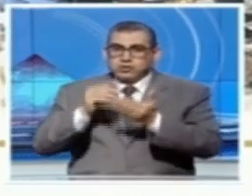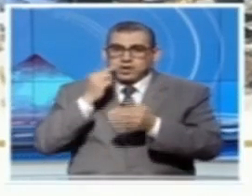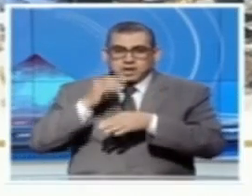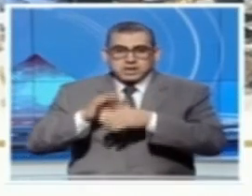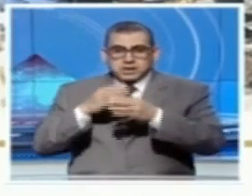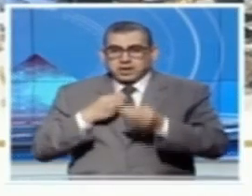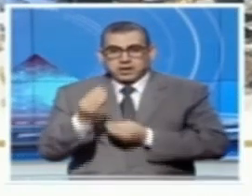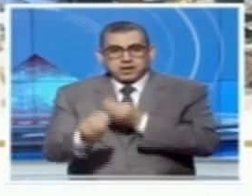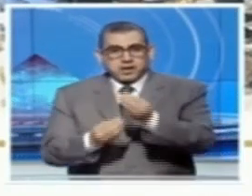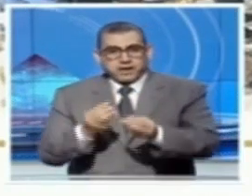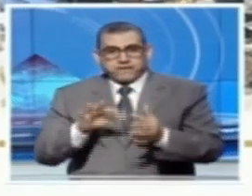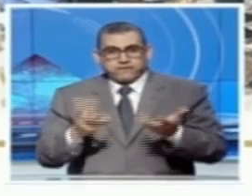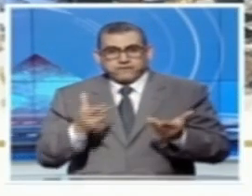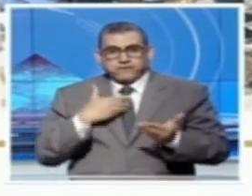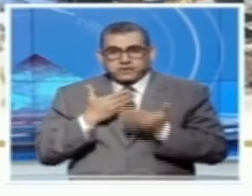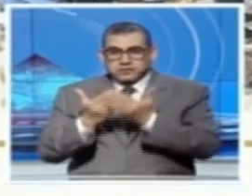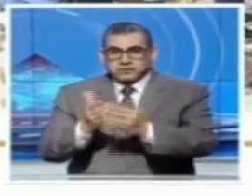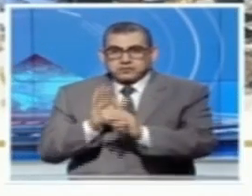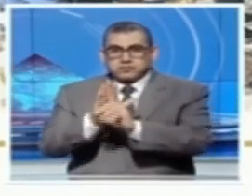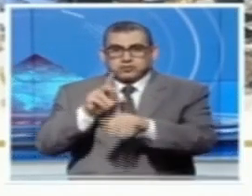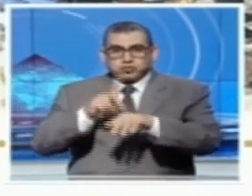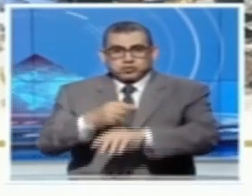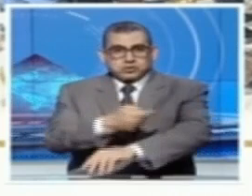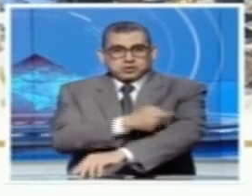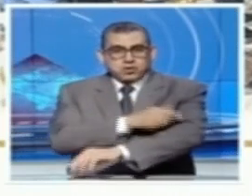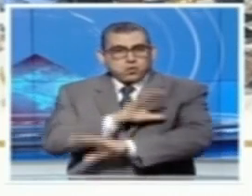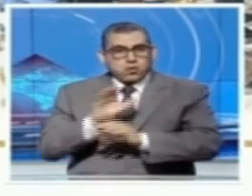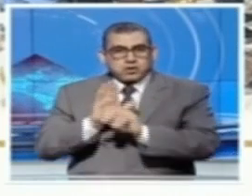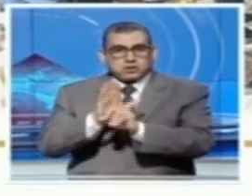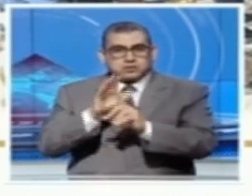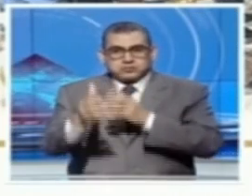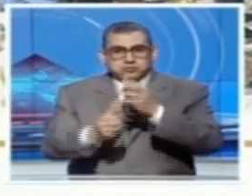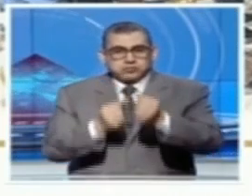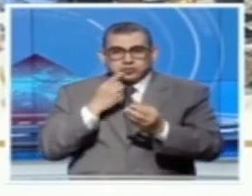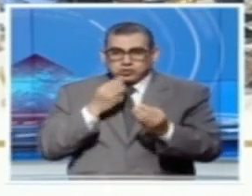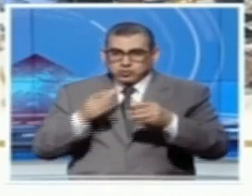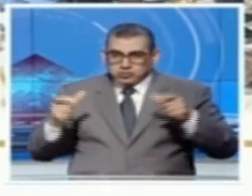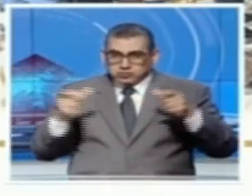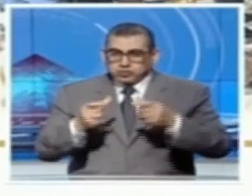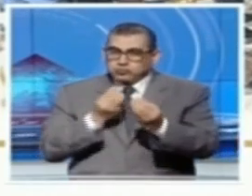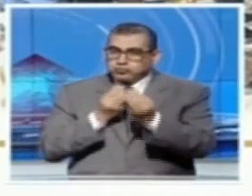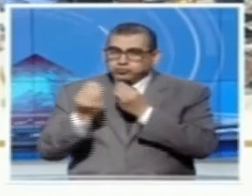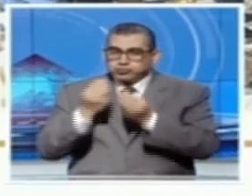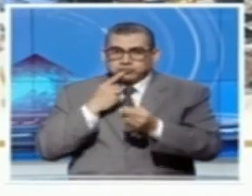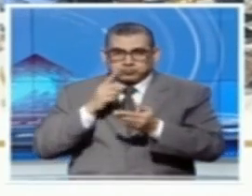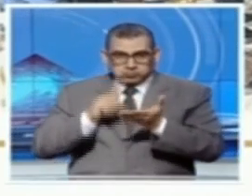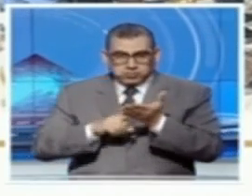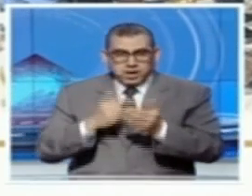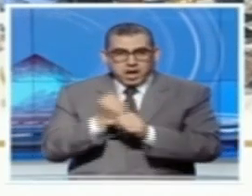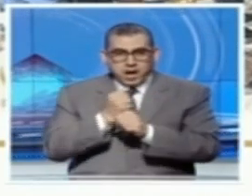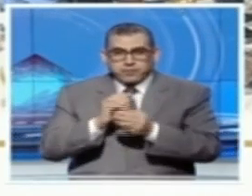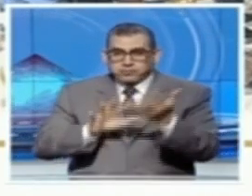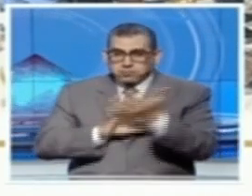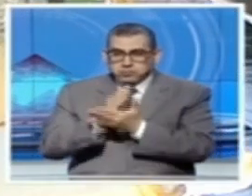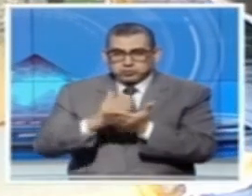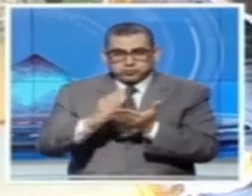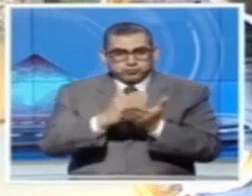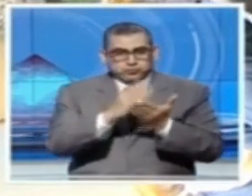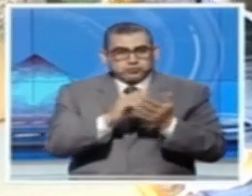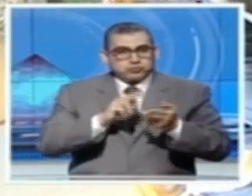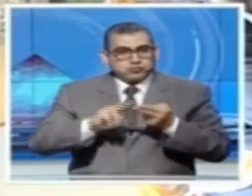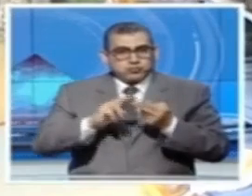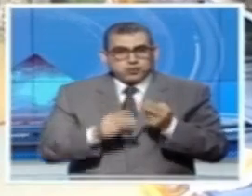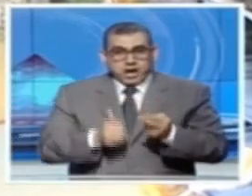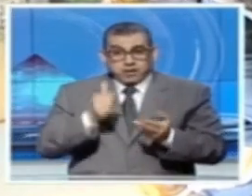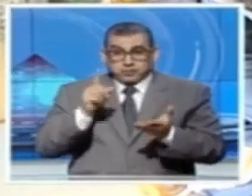الإنسانية وتقديم الإغاثة وإفساح المجال لإطلاق حوار بناء لحل الخلافات وتسوية الأزمة، ومن